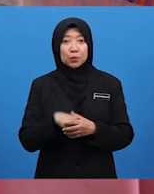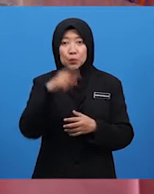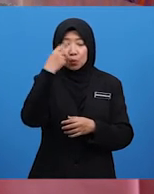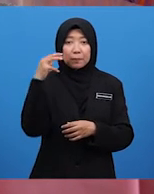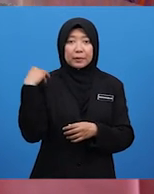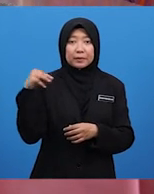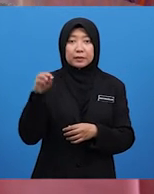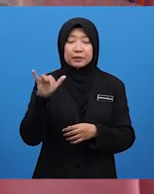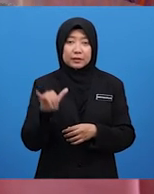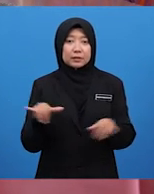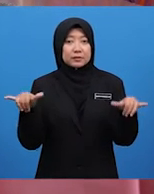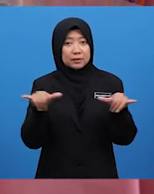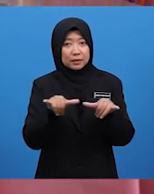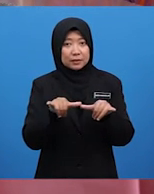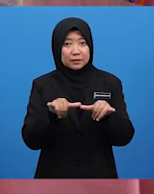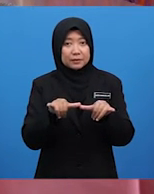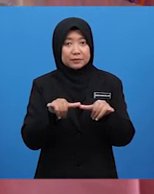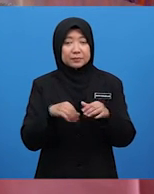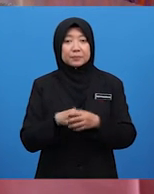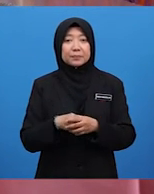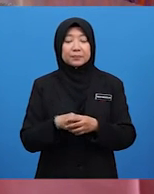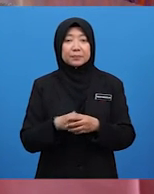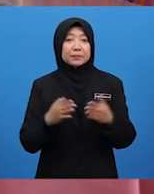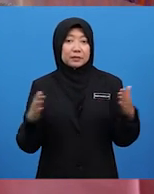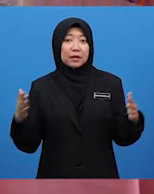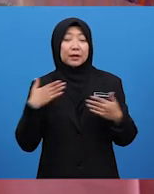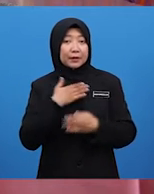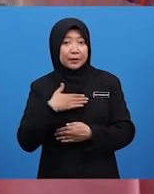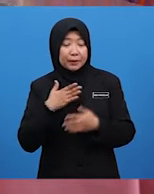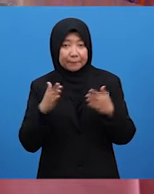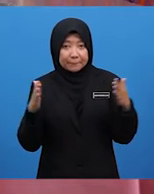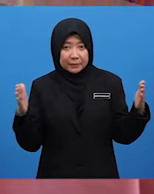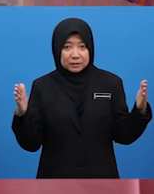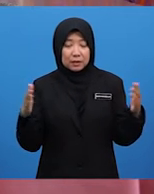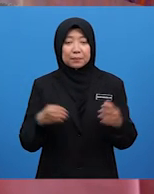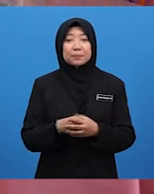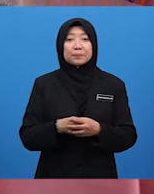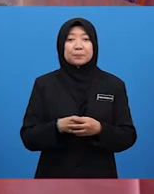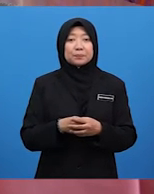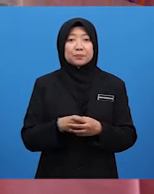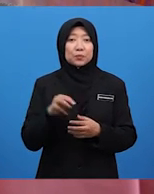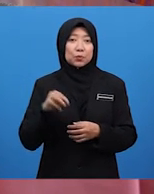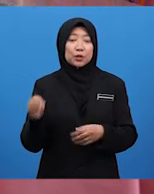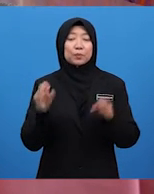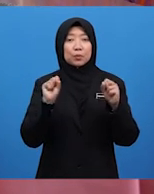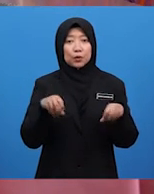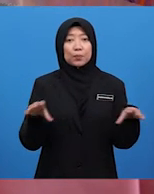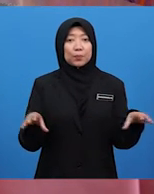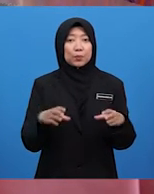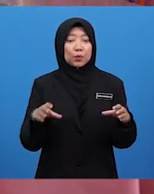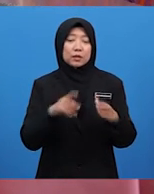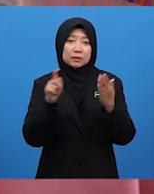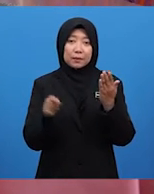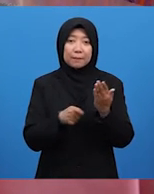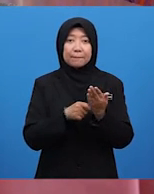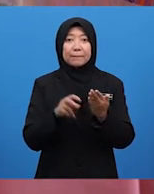mereka yang bersaiz badan dan bidang dada yang besar, murid-murid boleh membuat